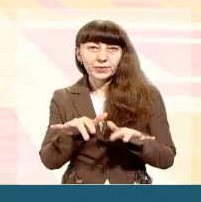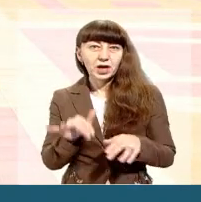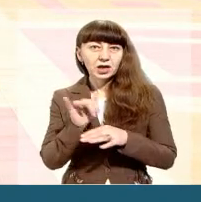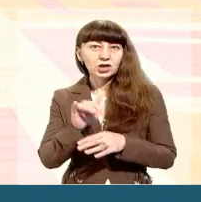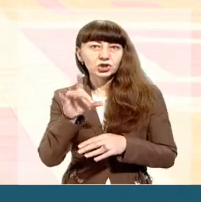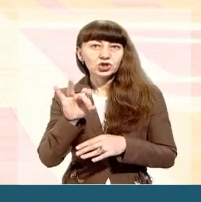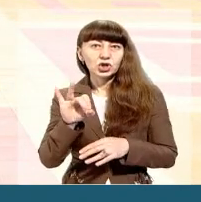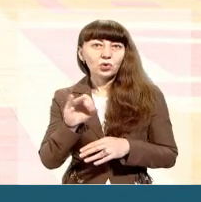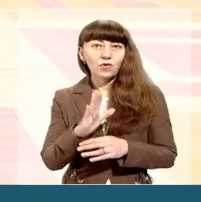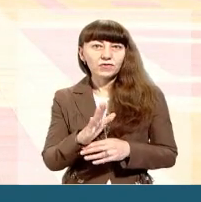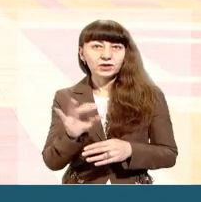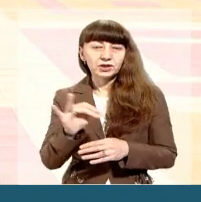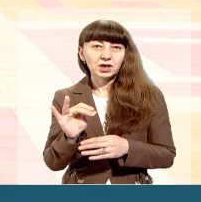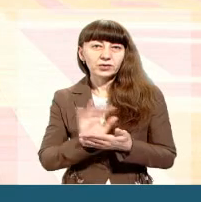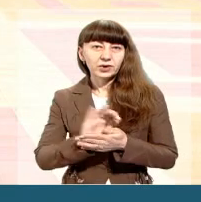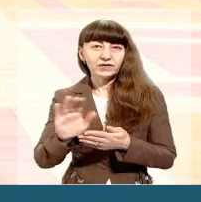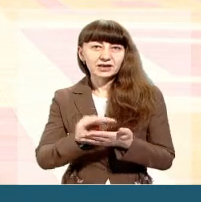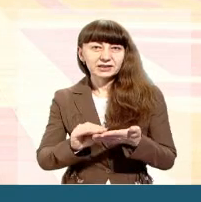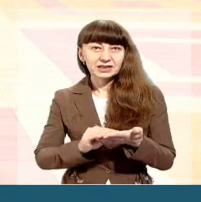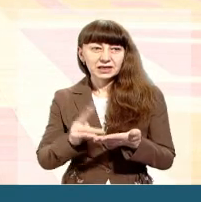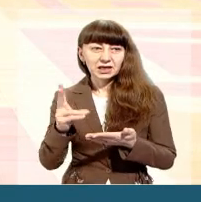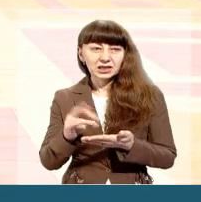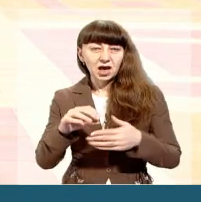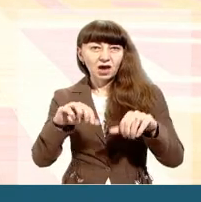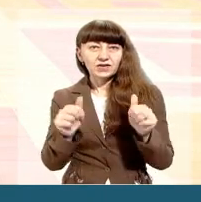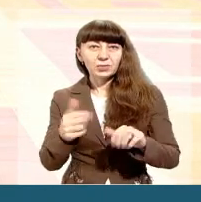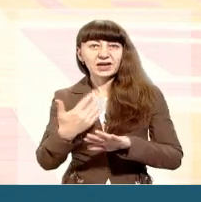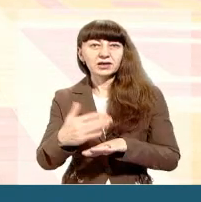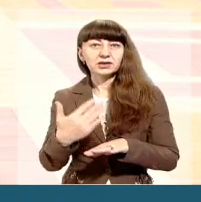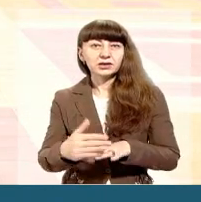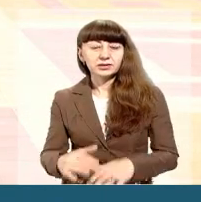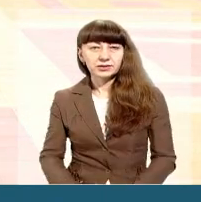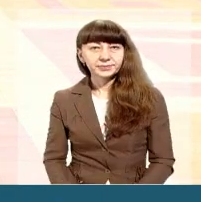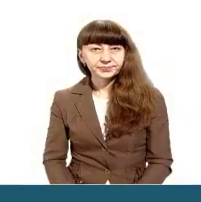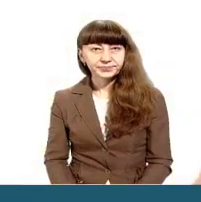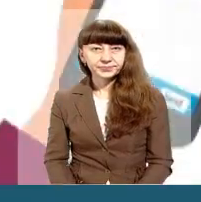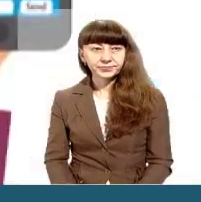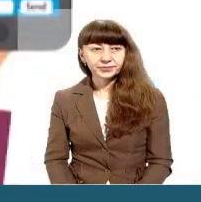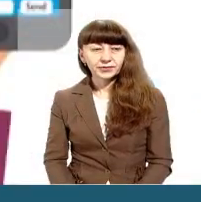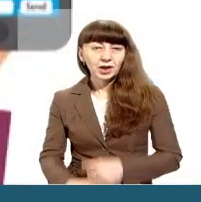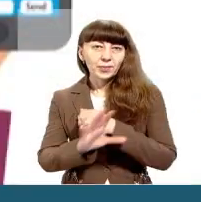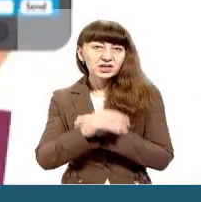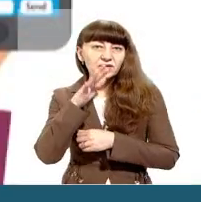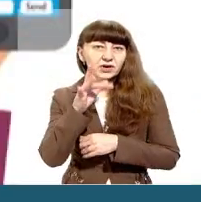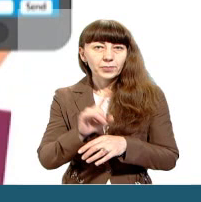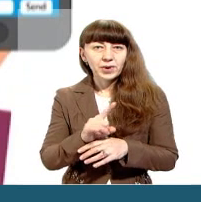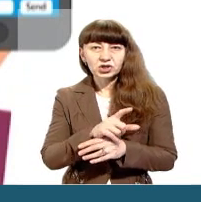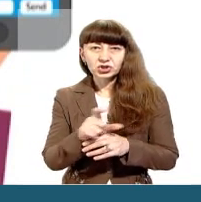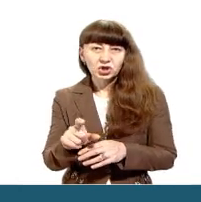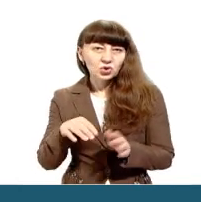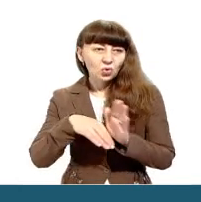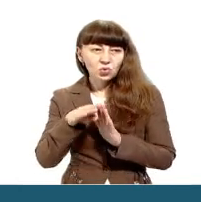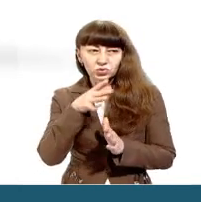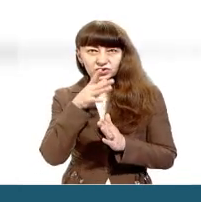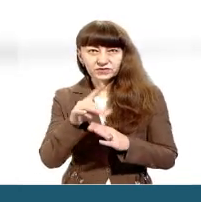приложение ЕГОВ и подают заявку на оформление кредита и оформляют кредит. В последнее время мошенники